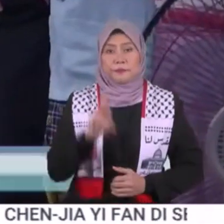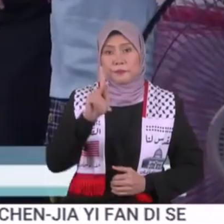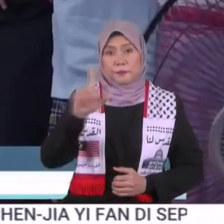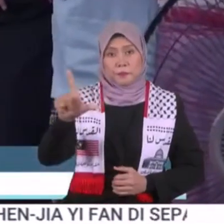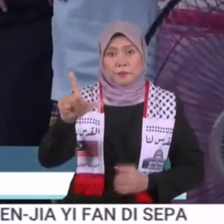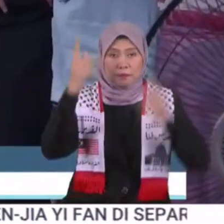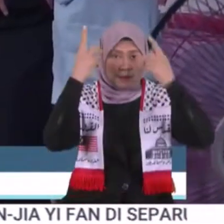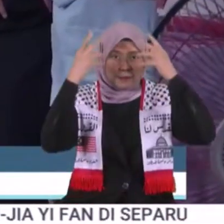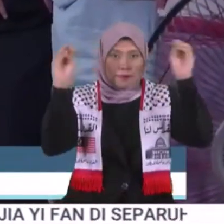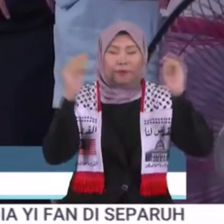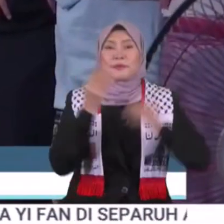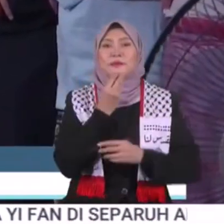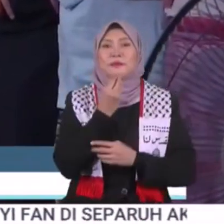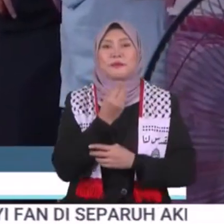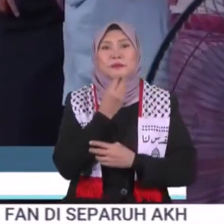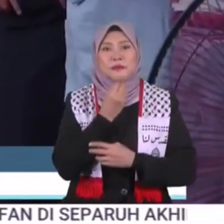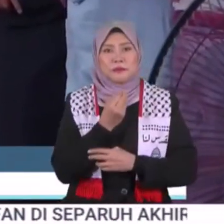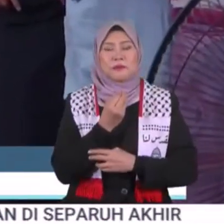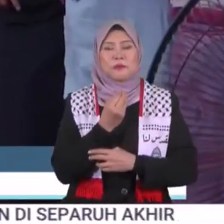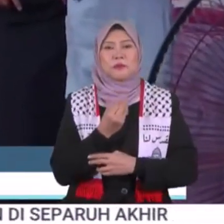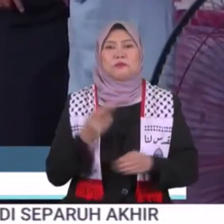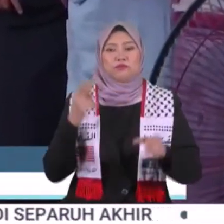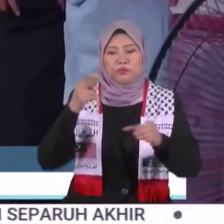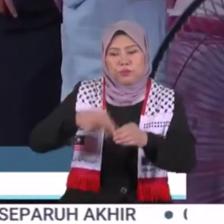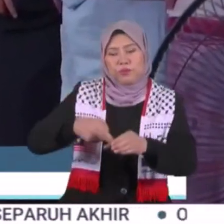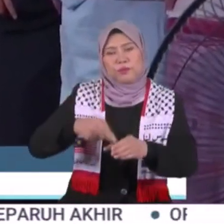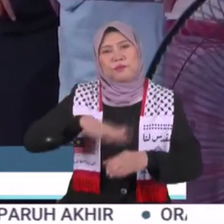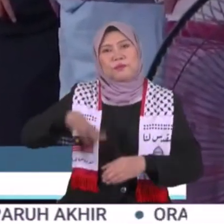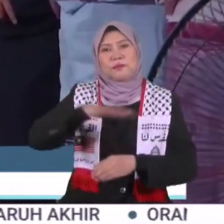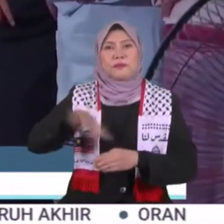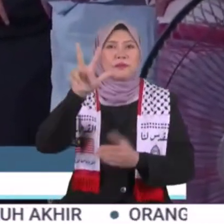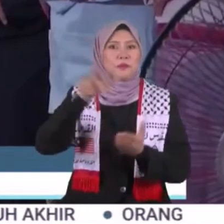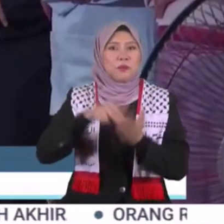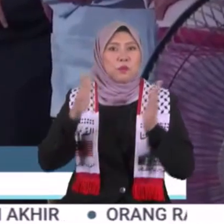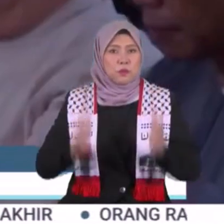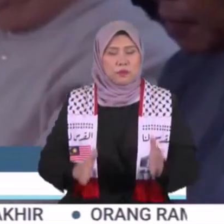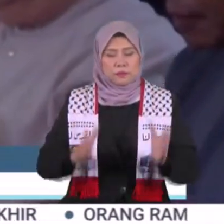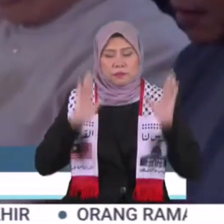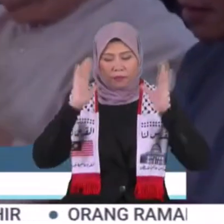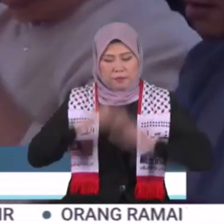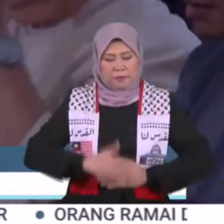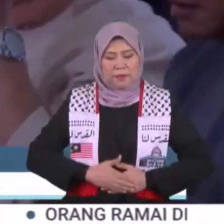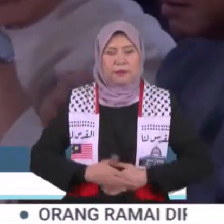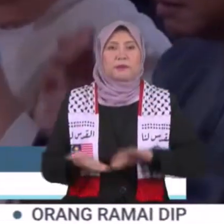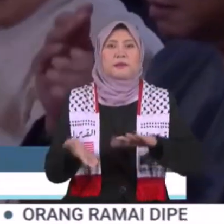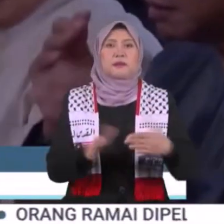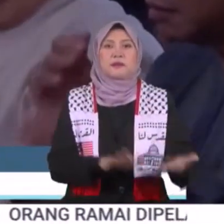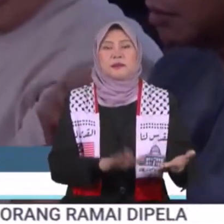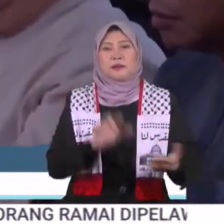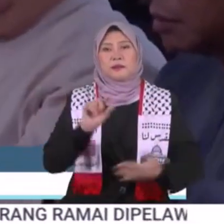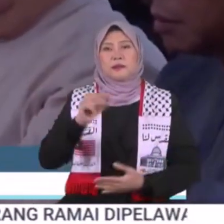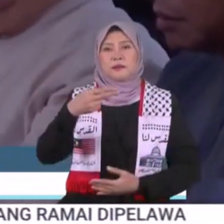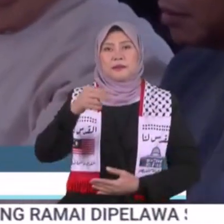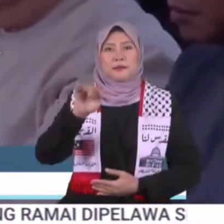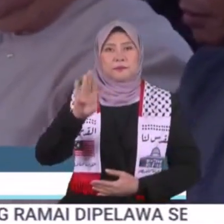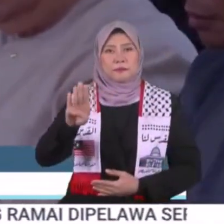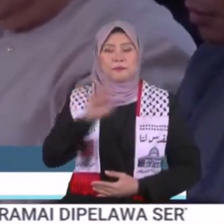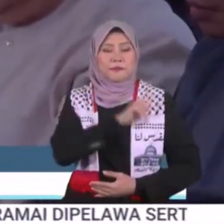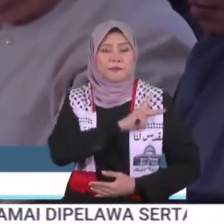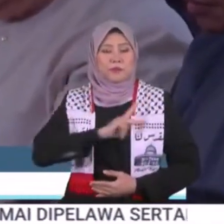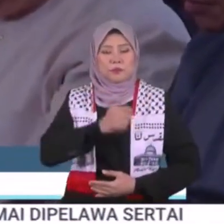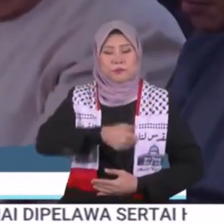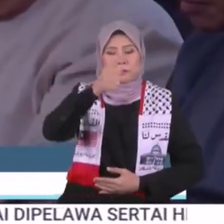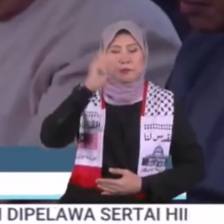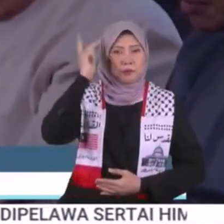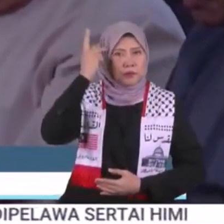Di Kuala Lumpur, Perdana Menteri Datuk Seri Anwar Ibrahim menyertai kira-kira 3,000 jemaah menunaikan solat jenazah ghaib buat Ketua